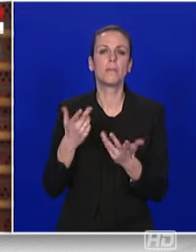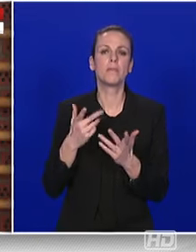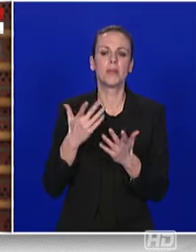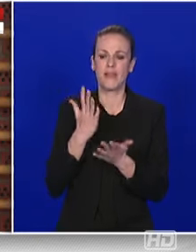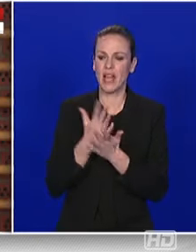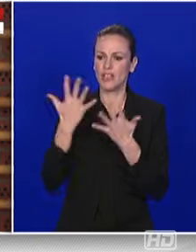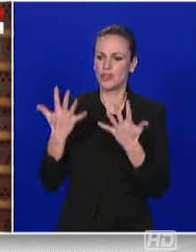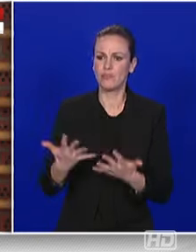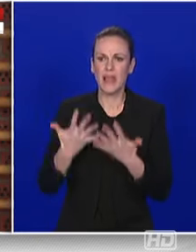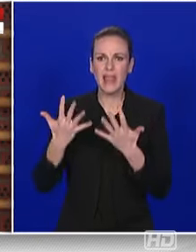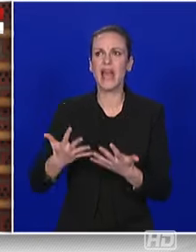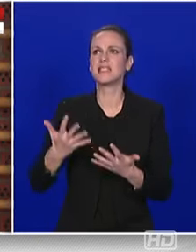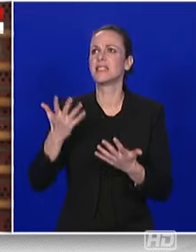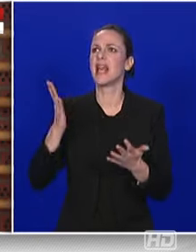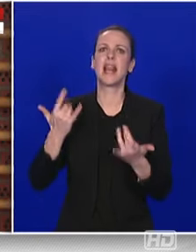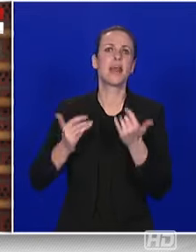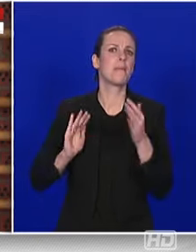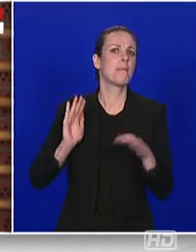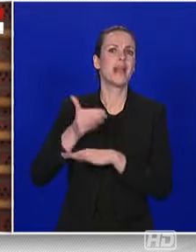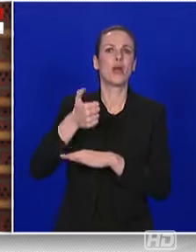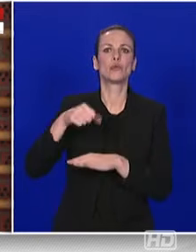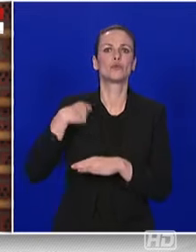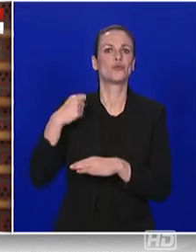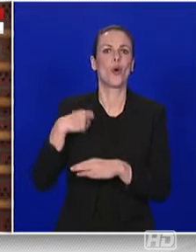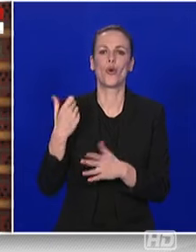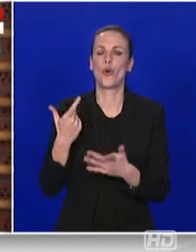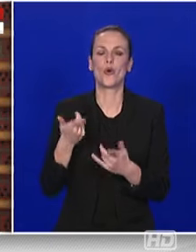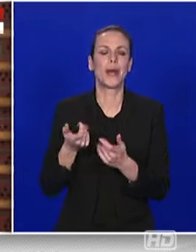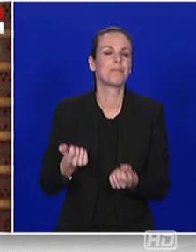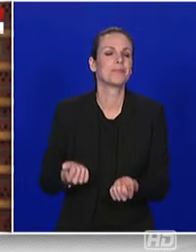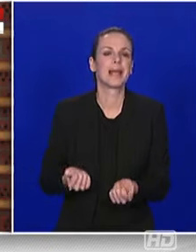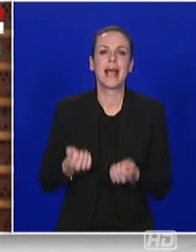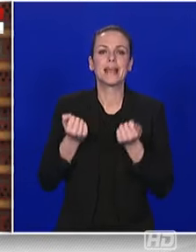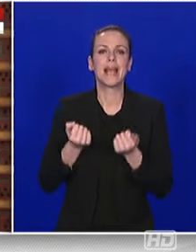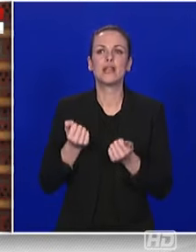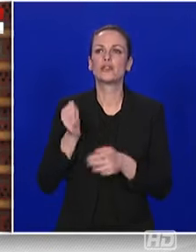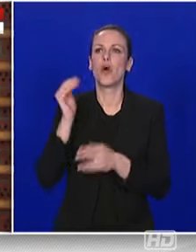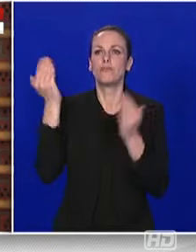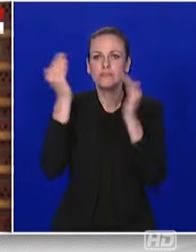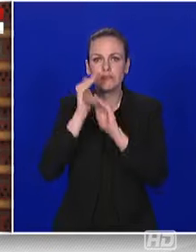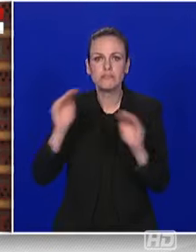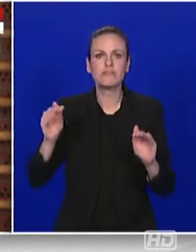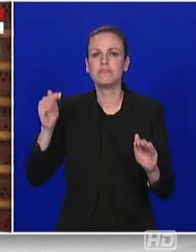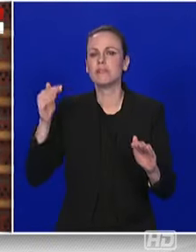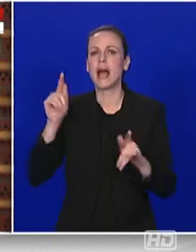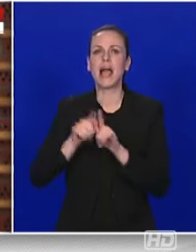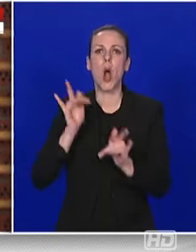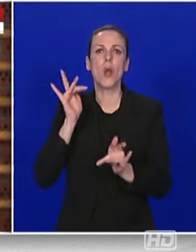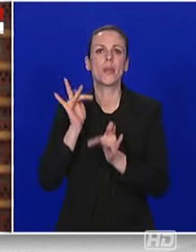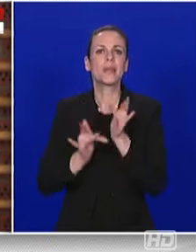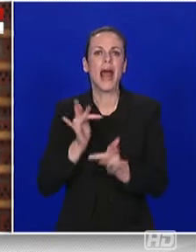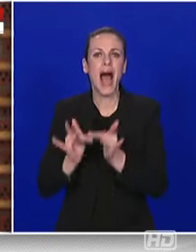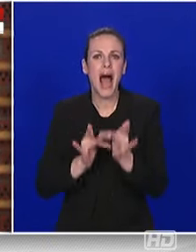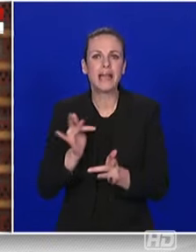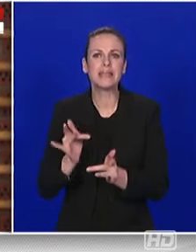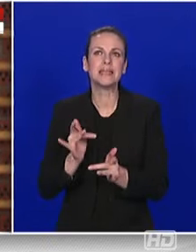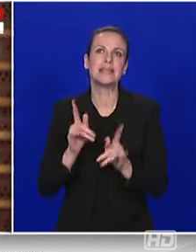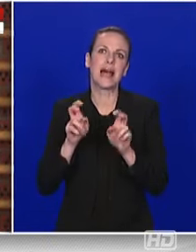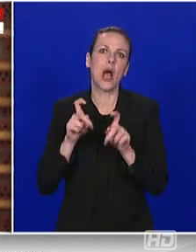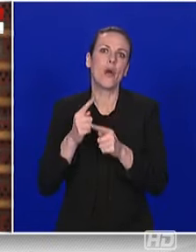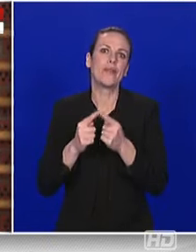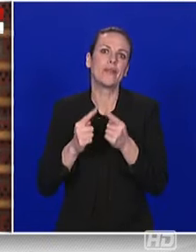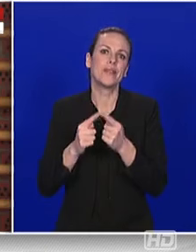do stotina godina i teško je reći da će se tradicija barem u jednom dijelu